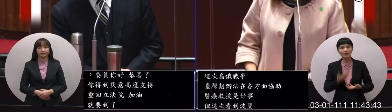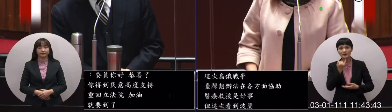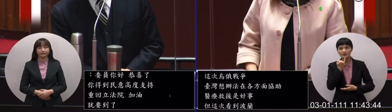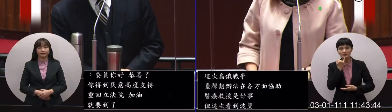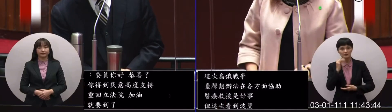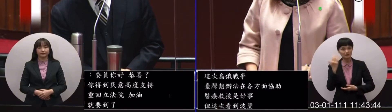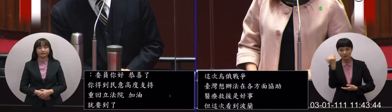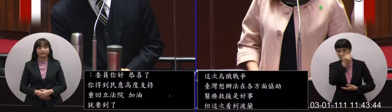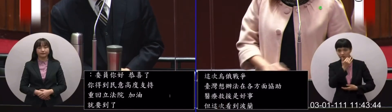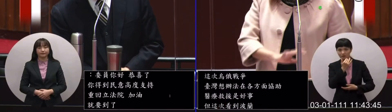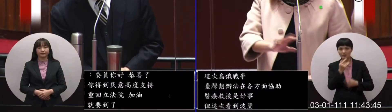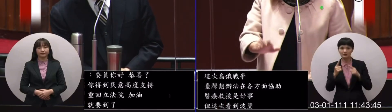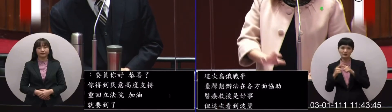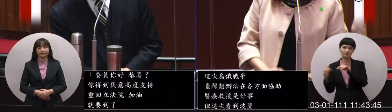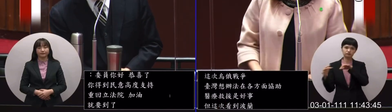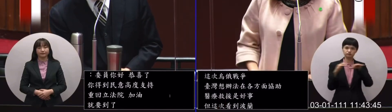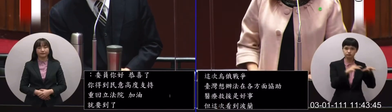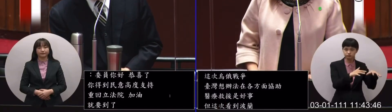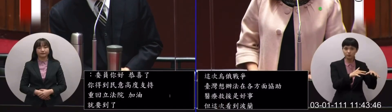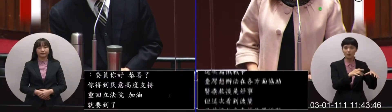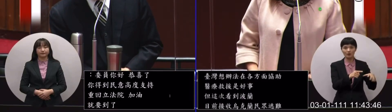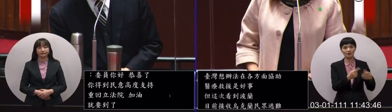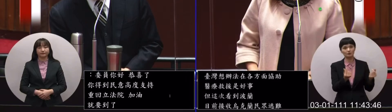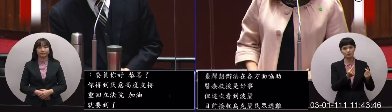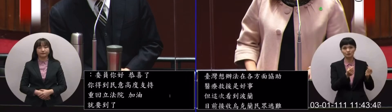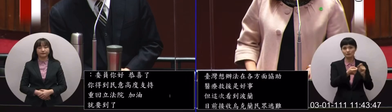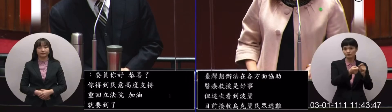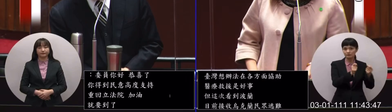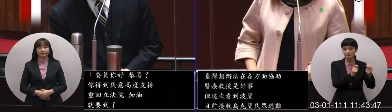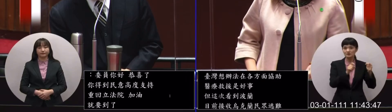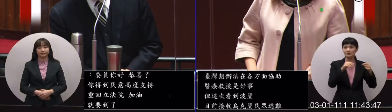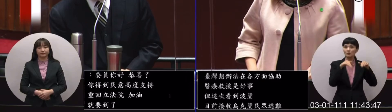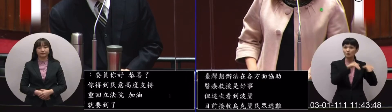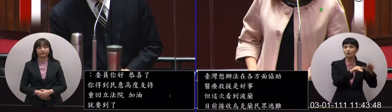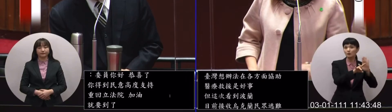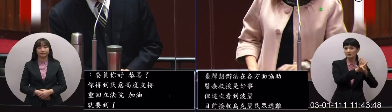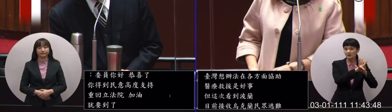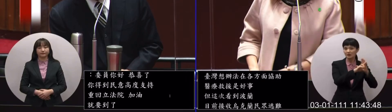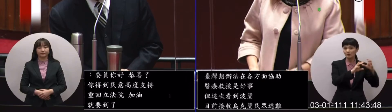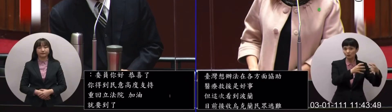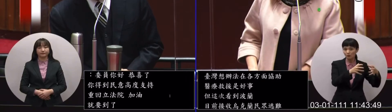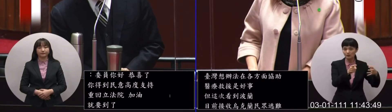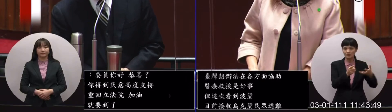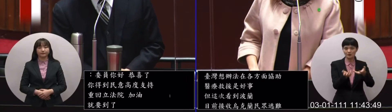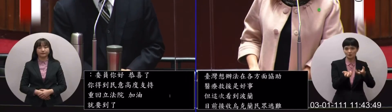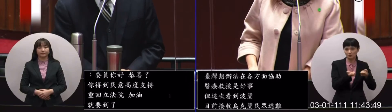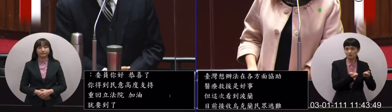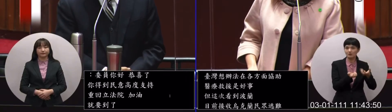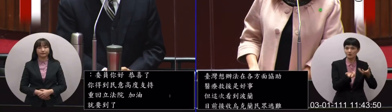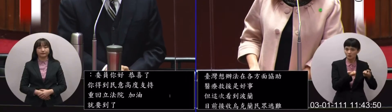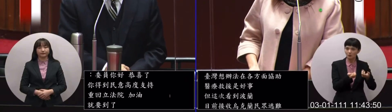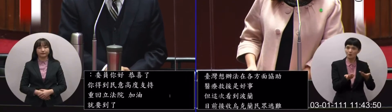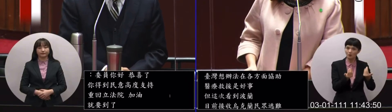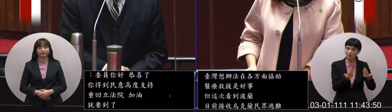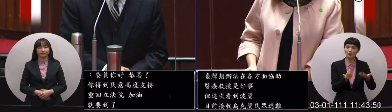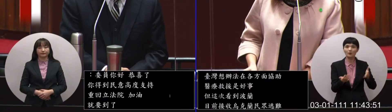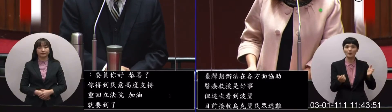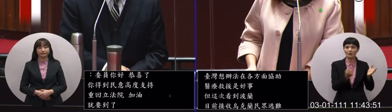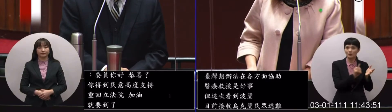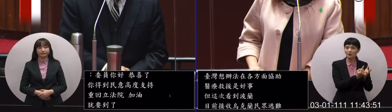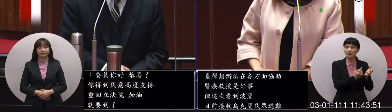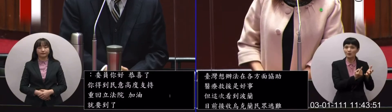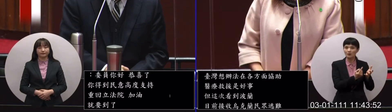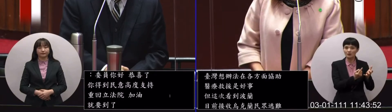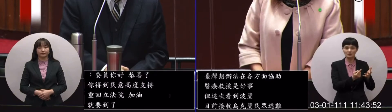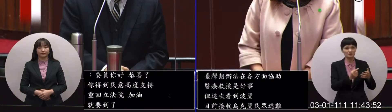我想对于我们的一些相关的这些国家，包含周边，比方说波兰，可能他们在收容跟这一些物资的压力上还是比较